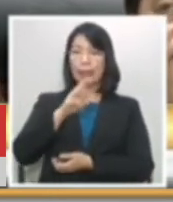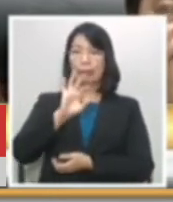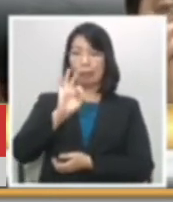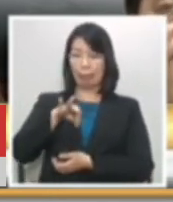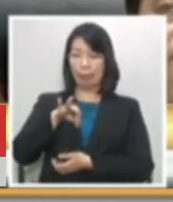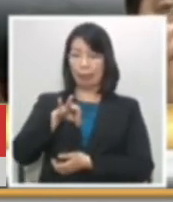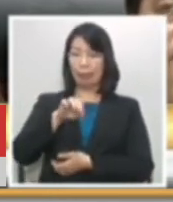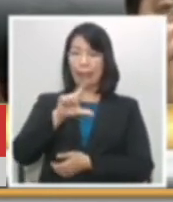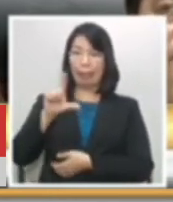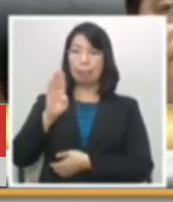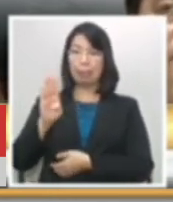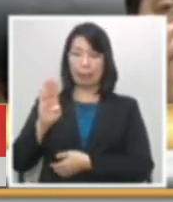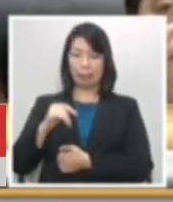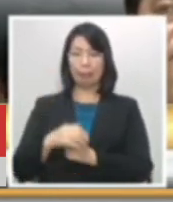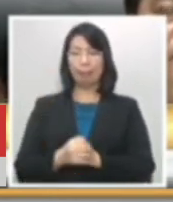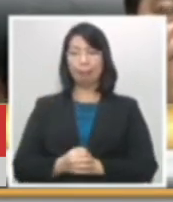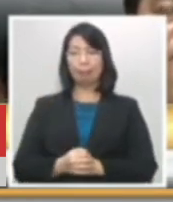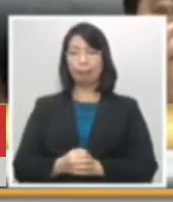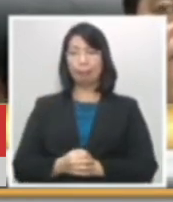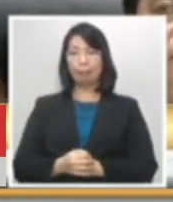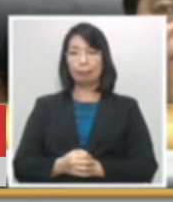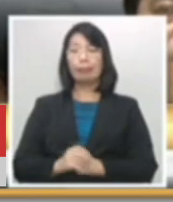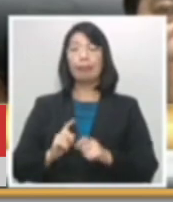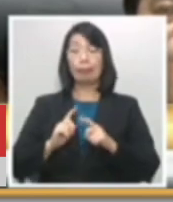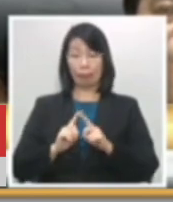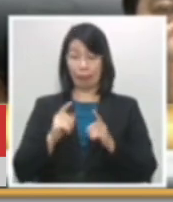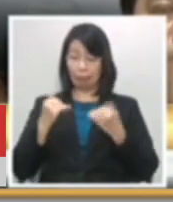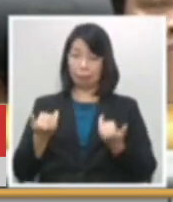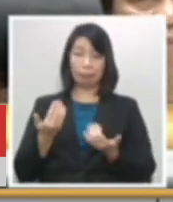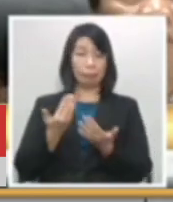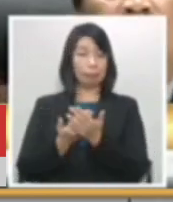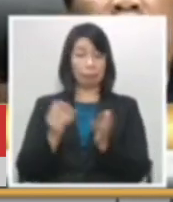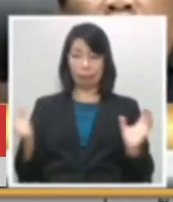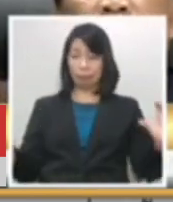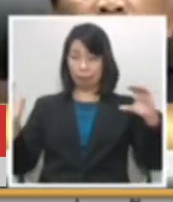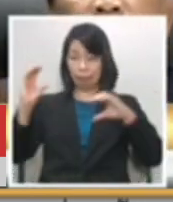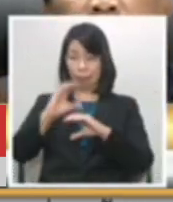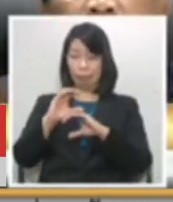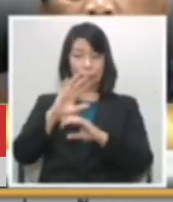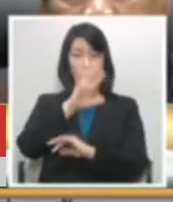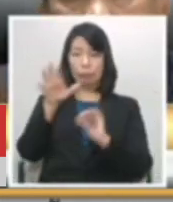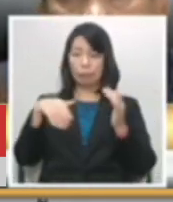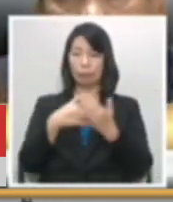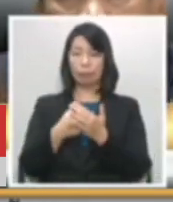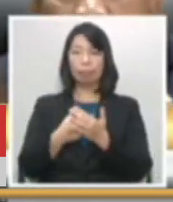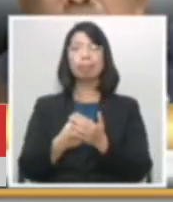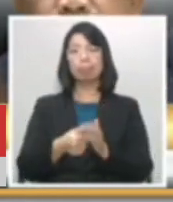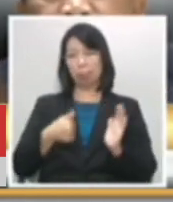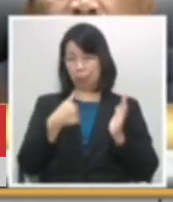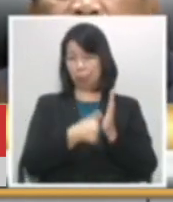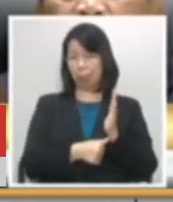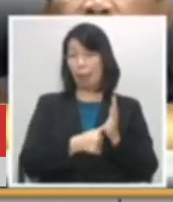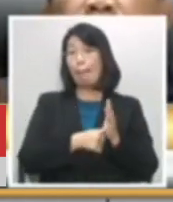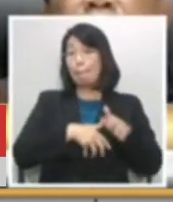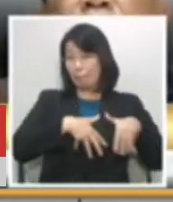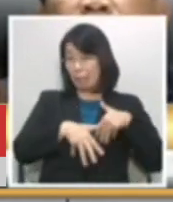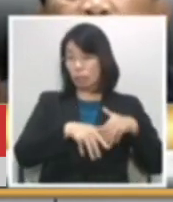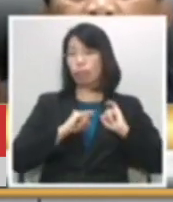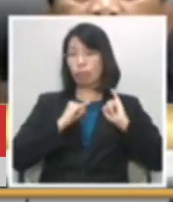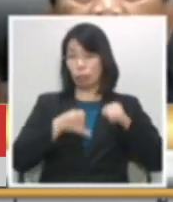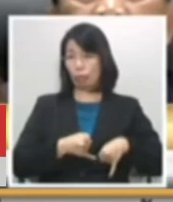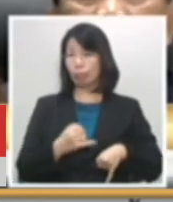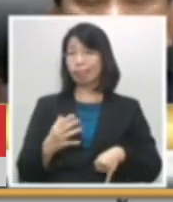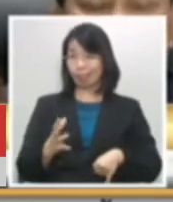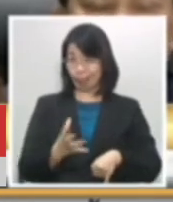469,000 ล้านบาทถึงอย่างไรก็ตามครับเงินทั้งหมดเป็นเงินของประชาชนซึ่งจะต้องก